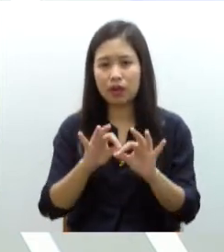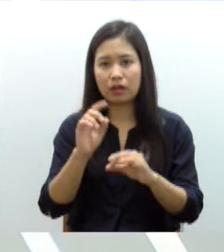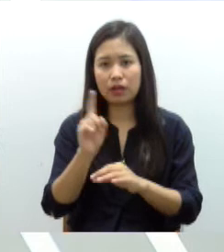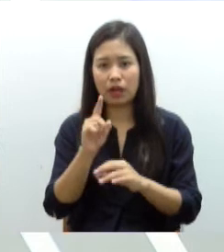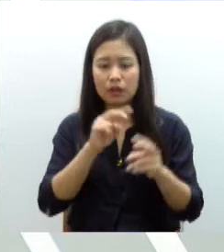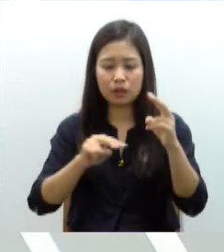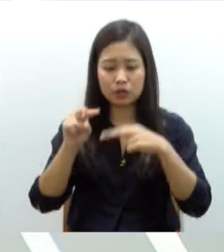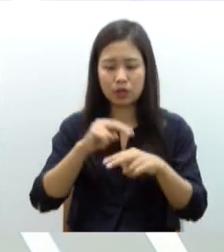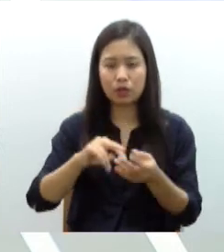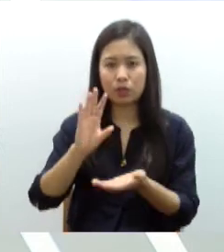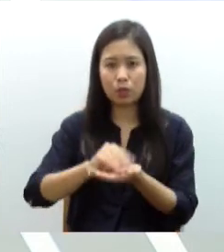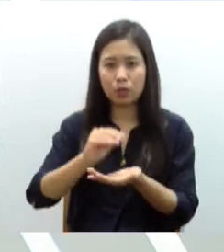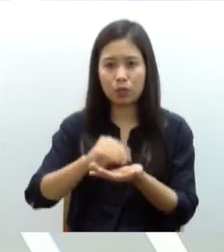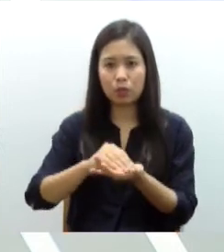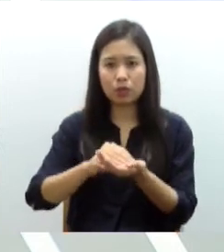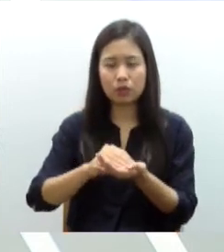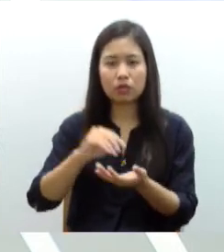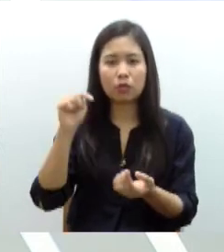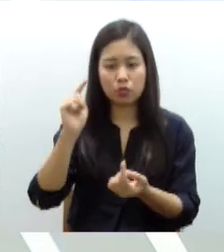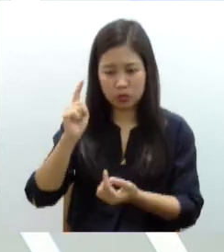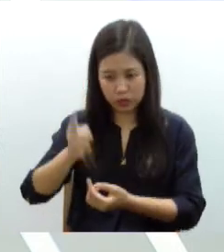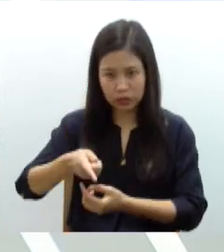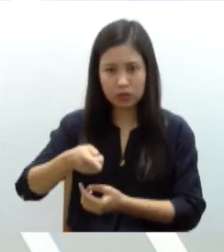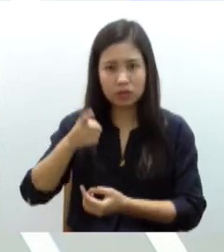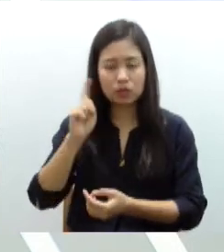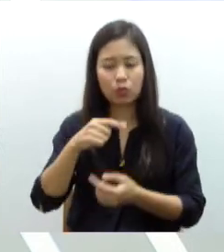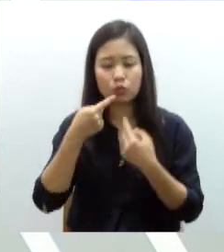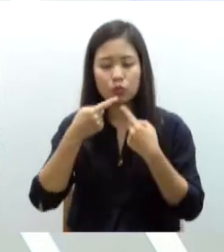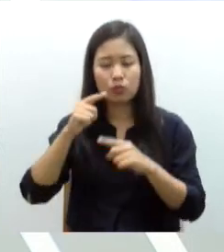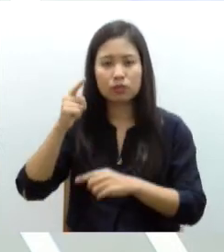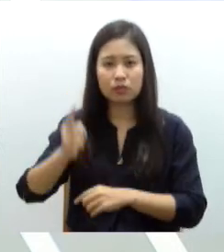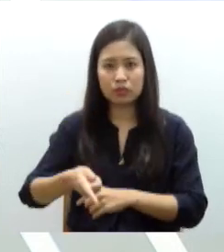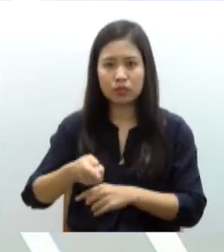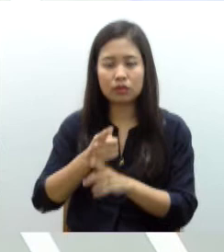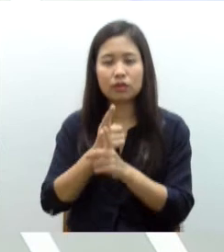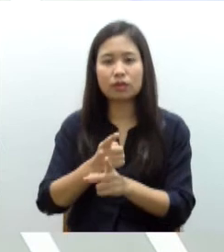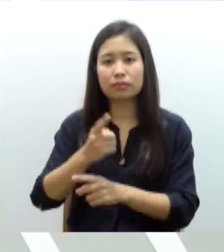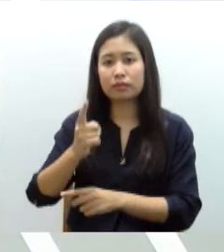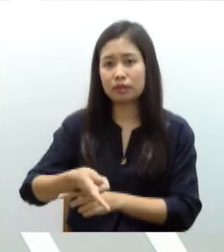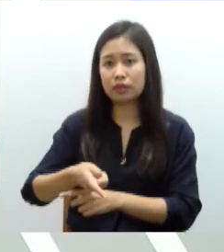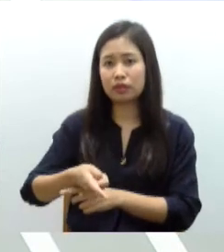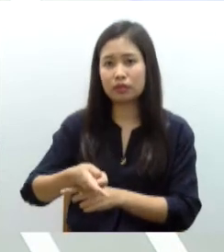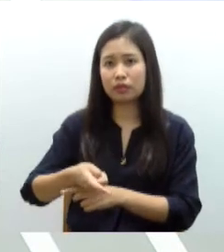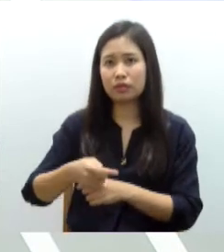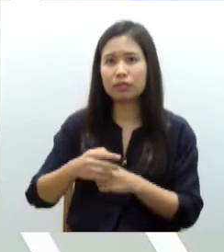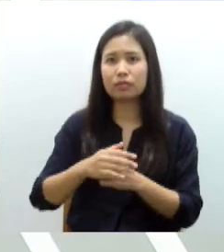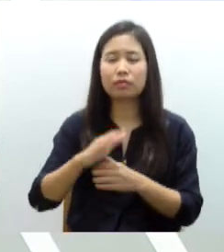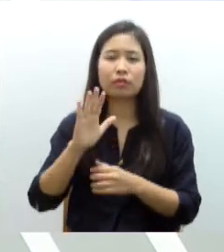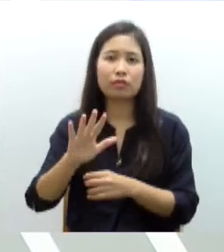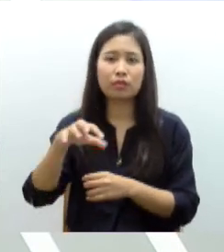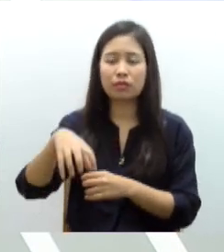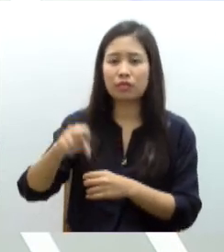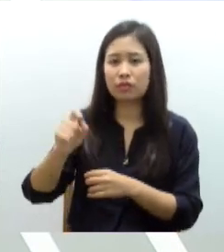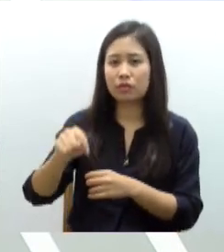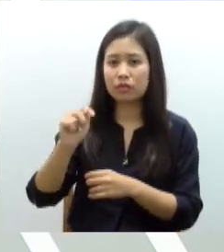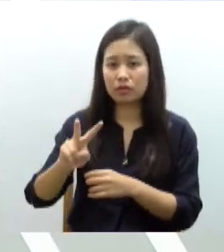ผลแล้วเนี่ยมันต้องเกิดการกระทําจริงมีผลนำไปปฏิบัติจริง ครับ เลยปรับมาเป็น2ข้อนี้นะครับยกเ